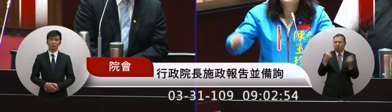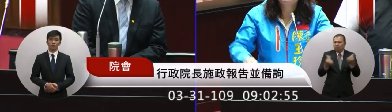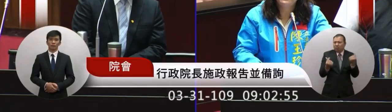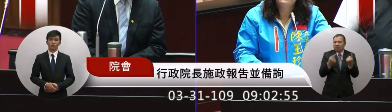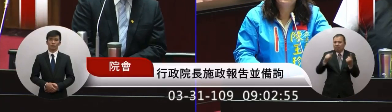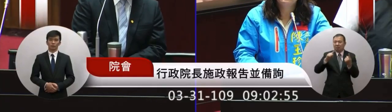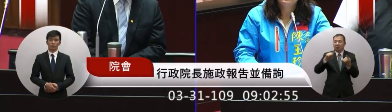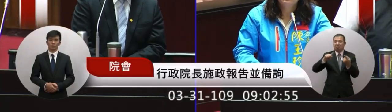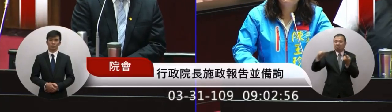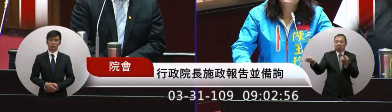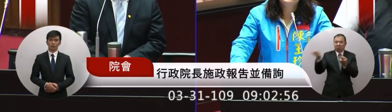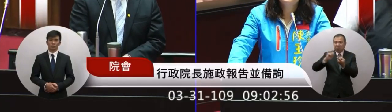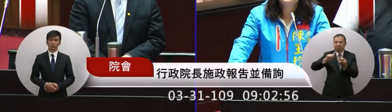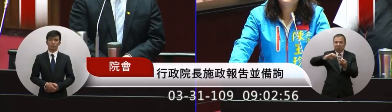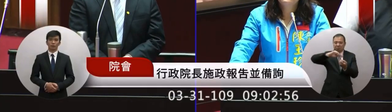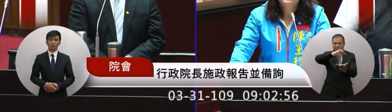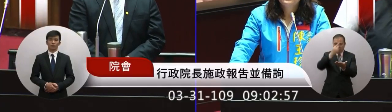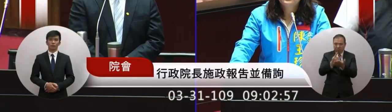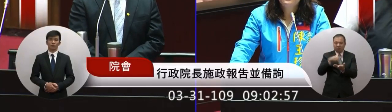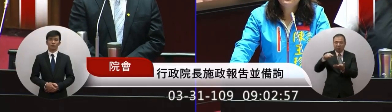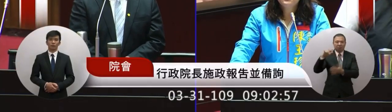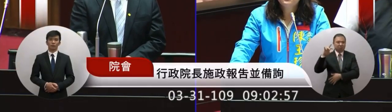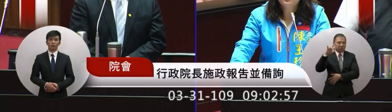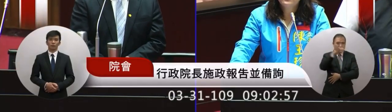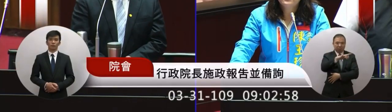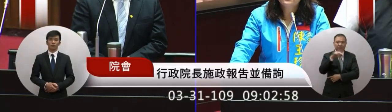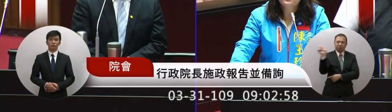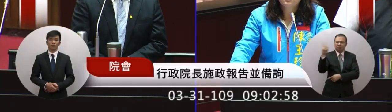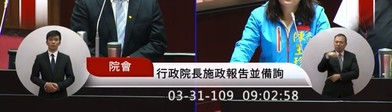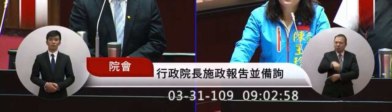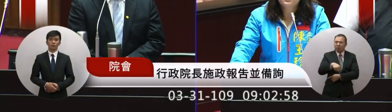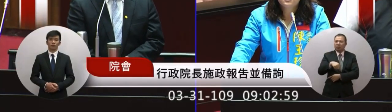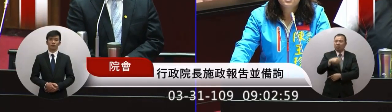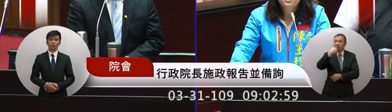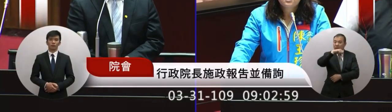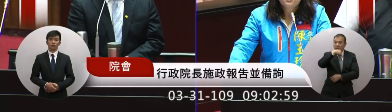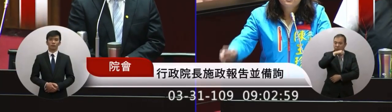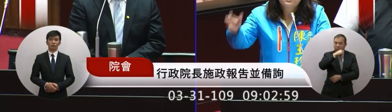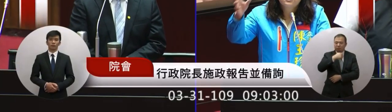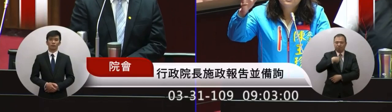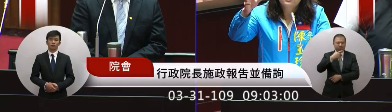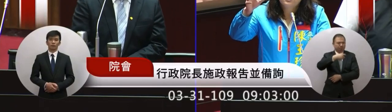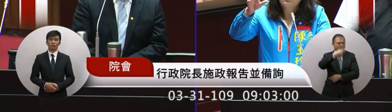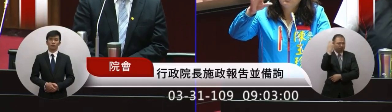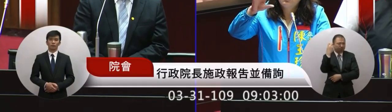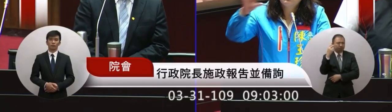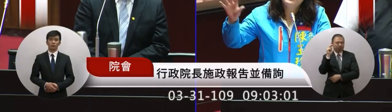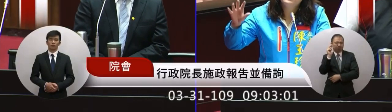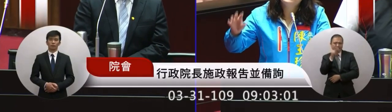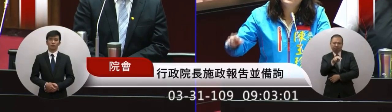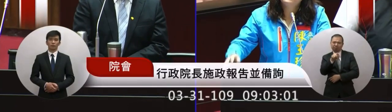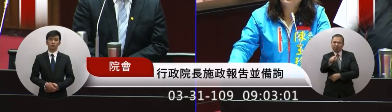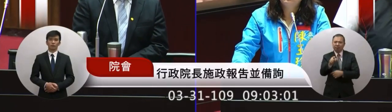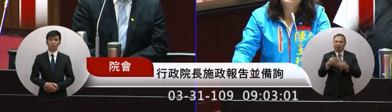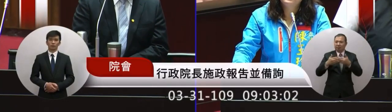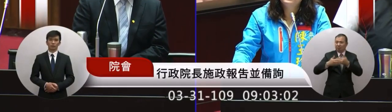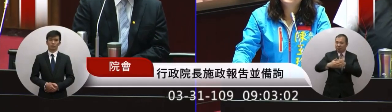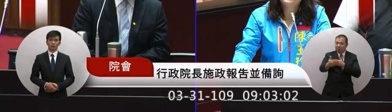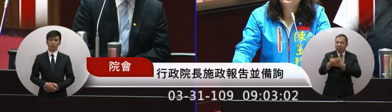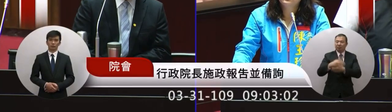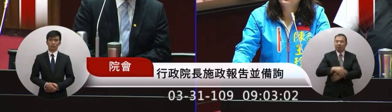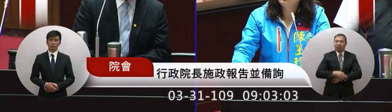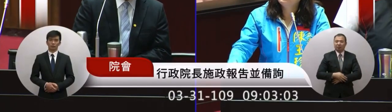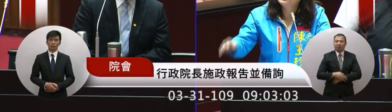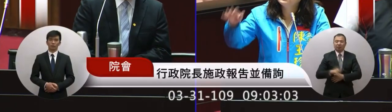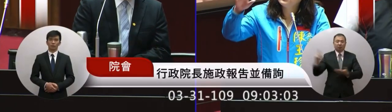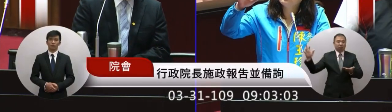上海回来这一班的哈、哦，我发现这个包机整个回来的时候，这个就是整个后面进来到我们境